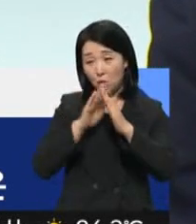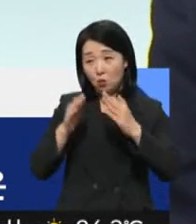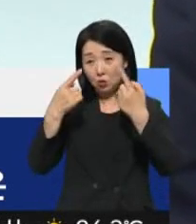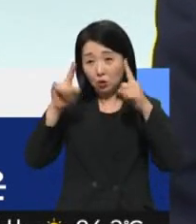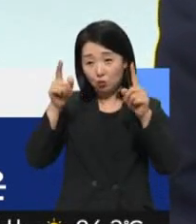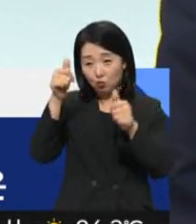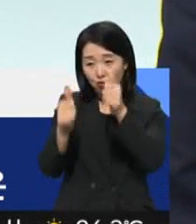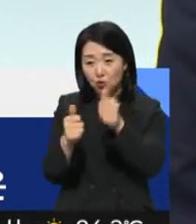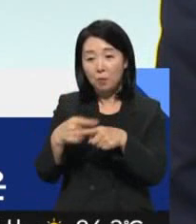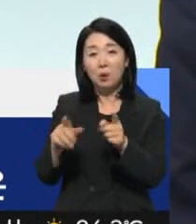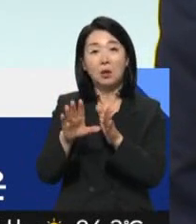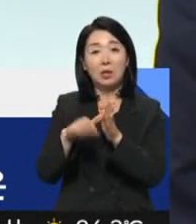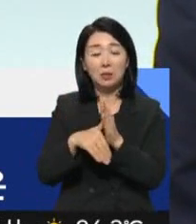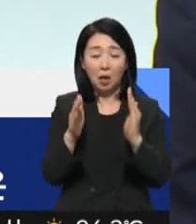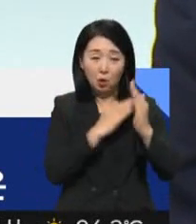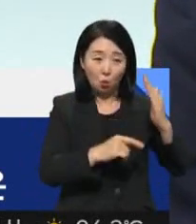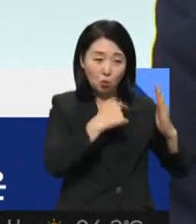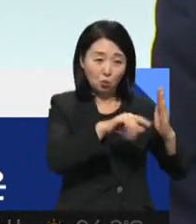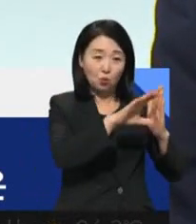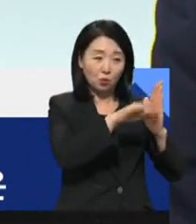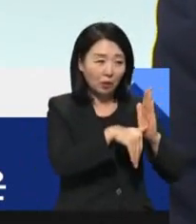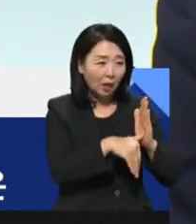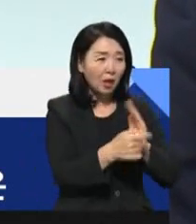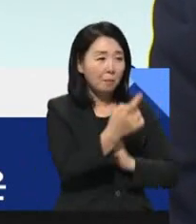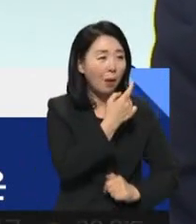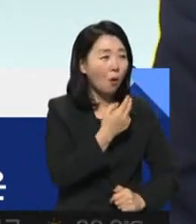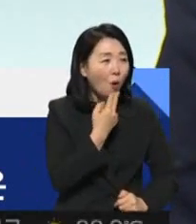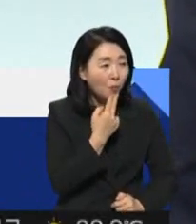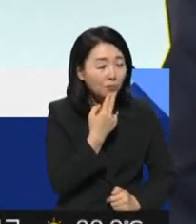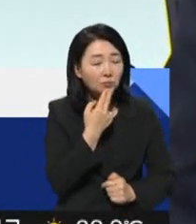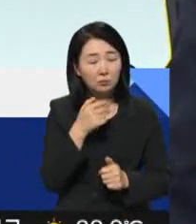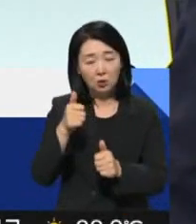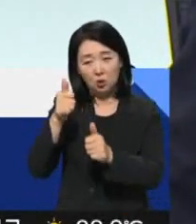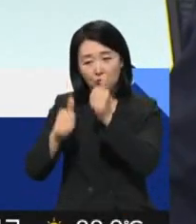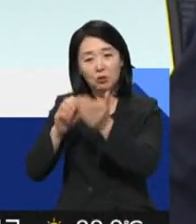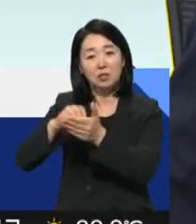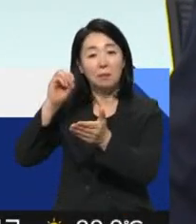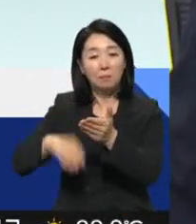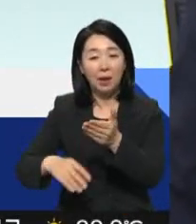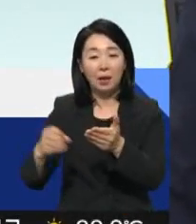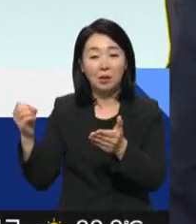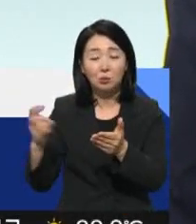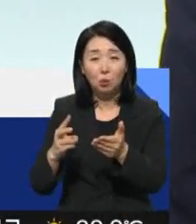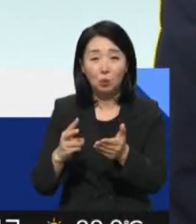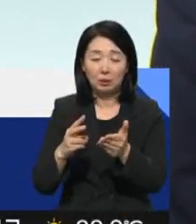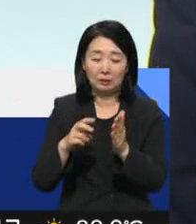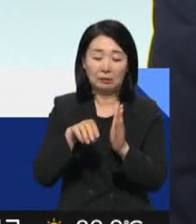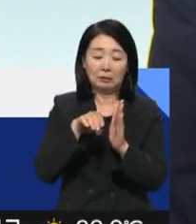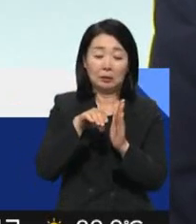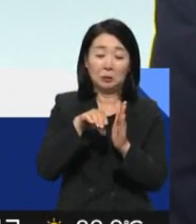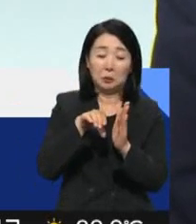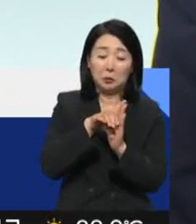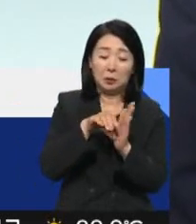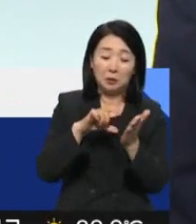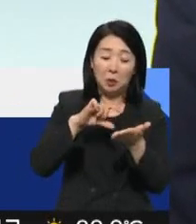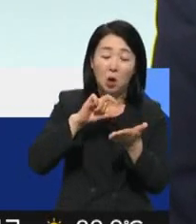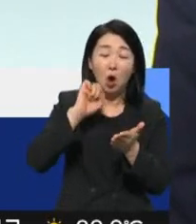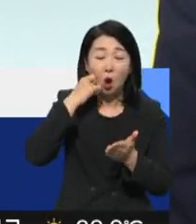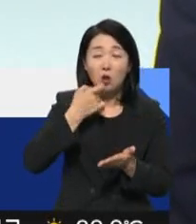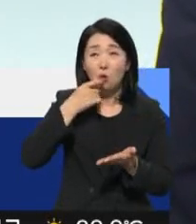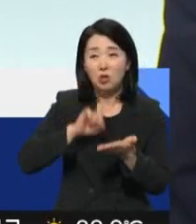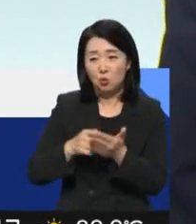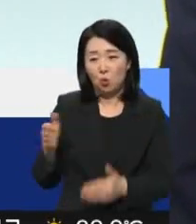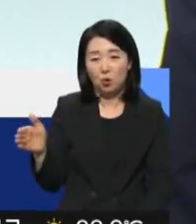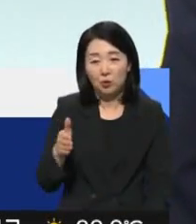되도록 공교육 과정에서 다루지 않는 내용은 출제를 배제하고 적정 난이도가 확보되도록 출제